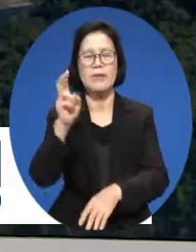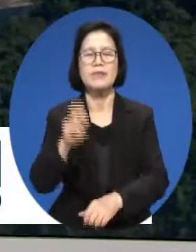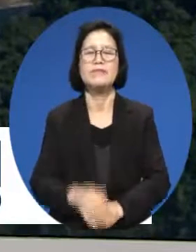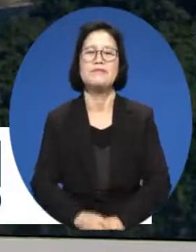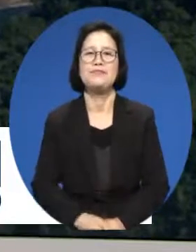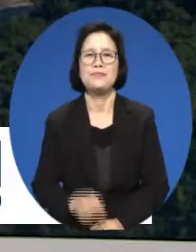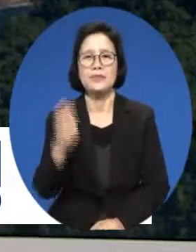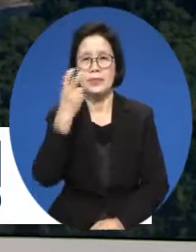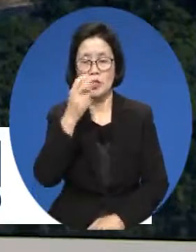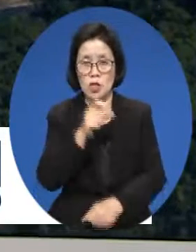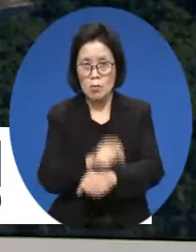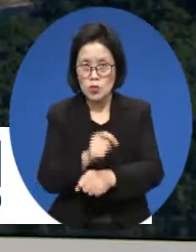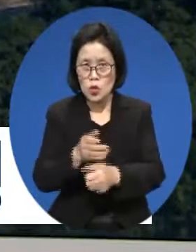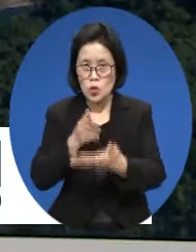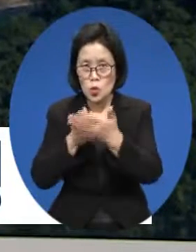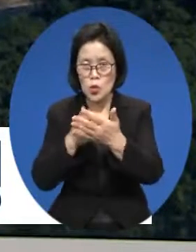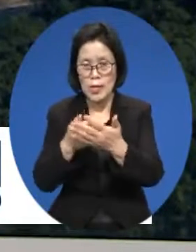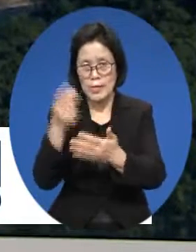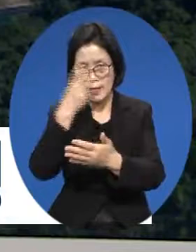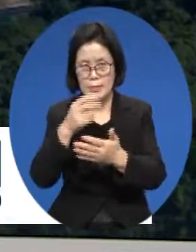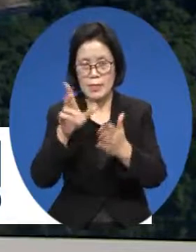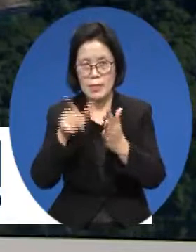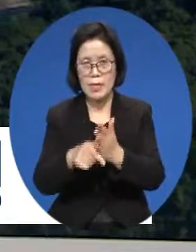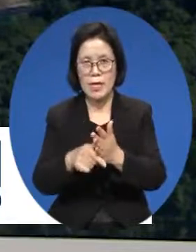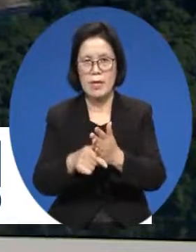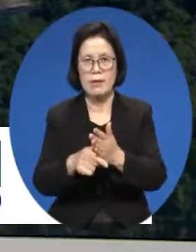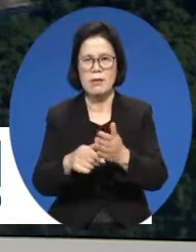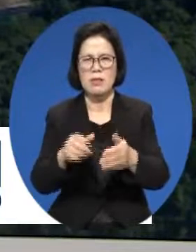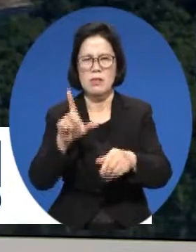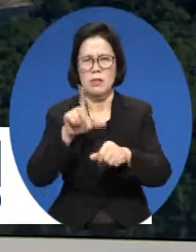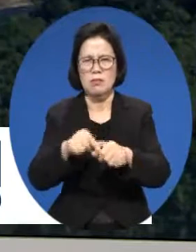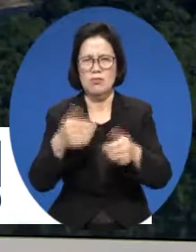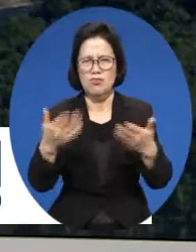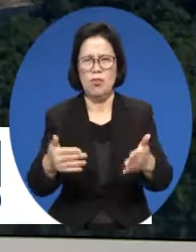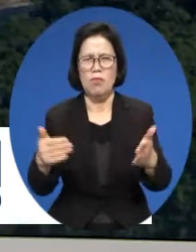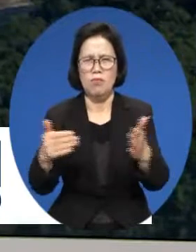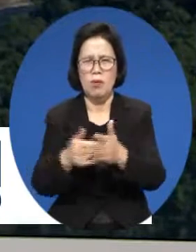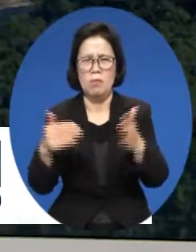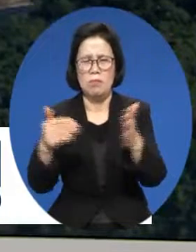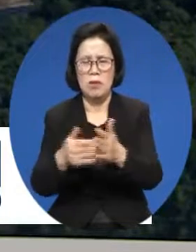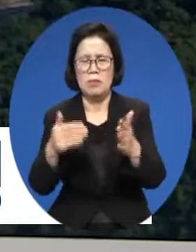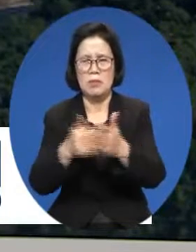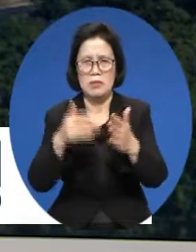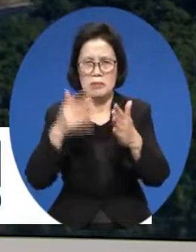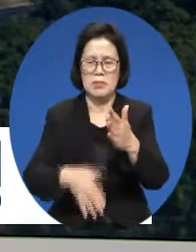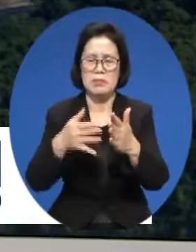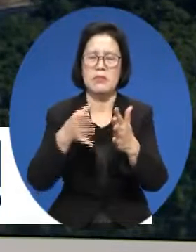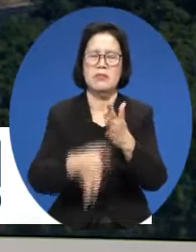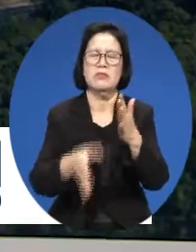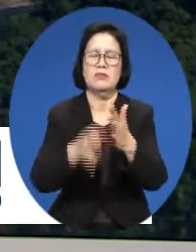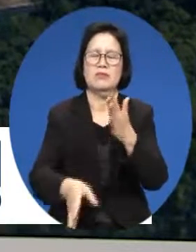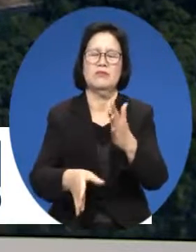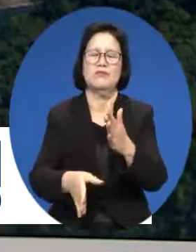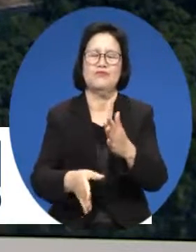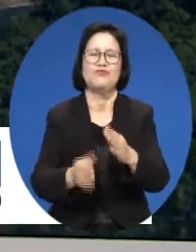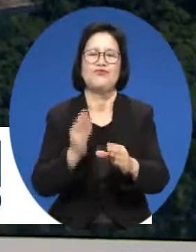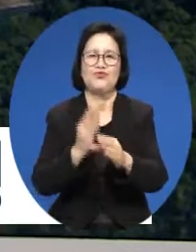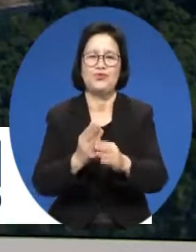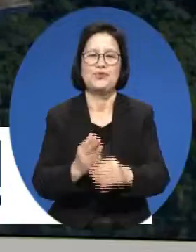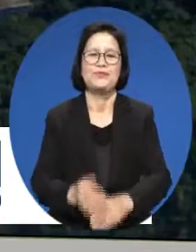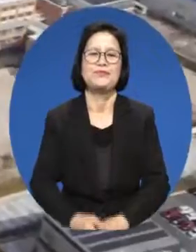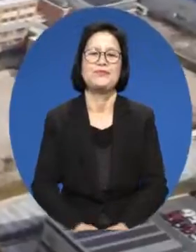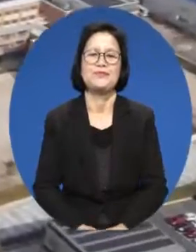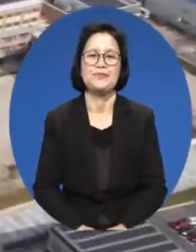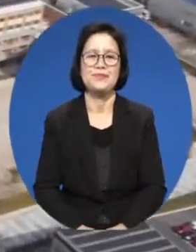행정사무 조사 요구 원심이 과정에서 정 회가 이어주는 등 파행을 겪고 있습니다 권영기 자입니다